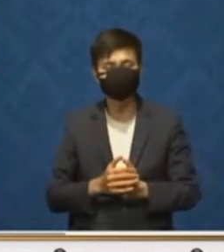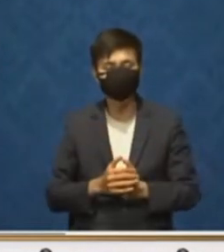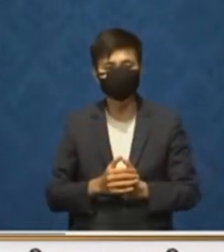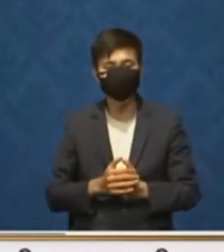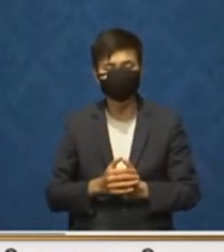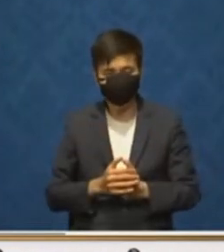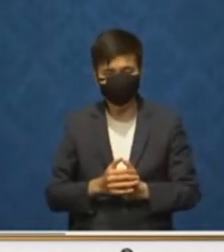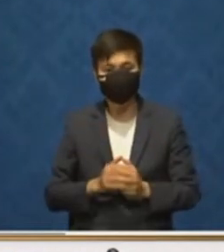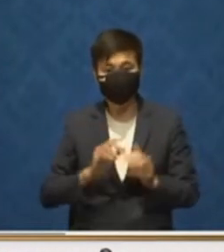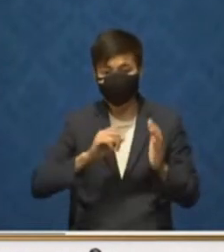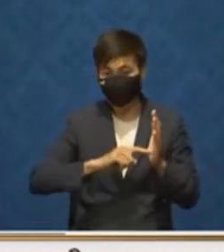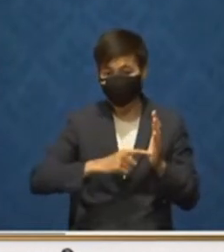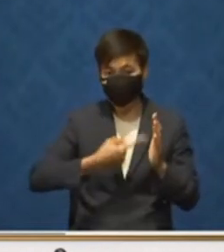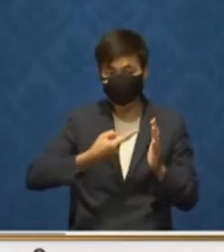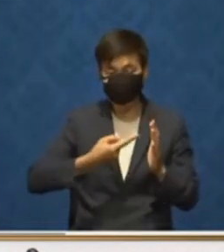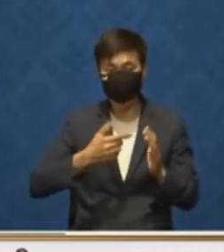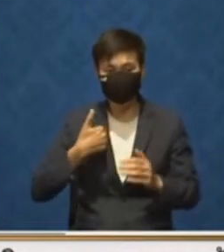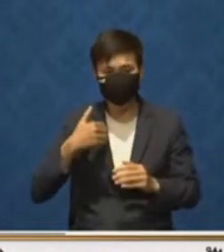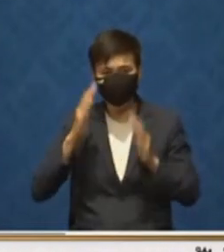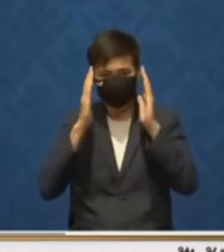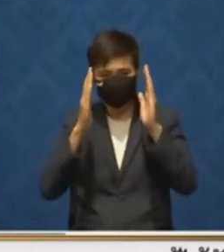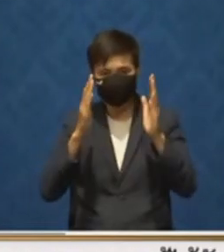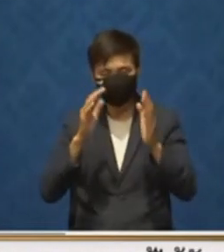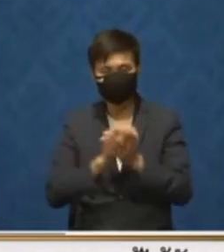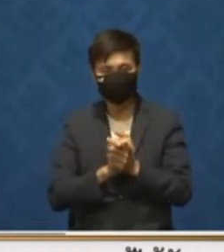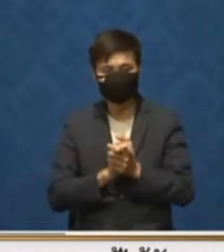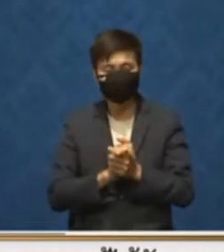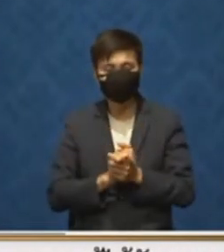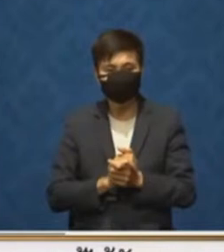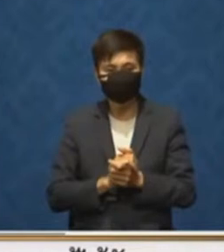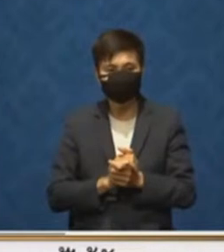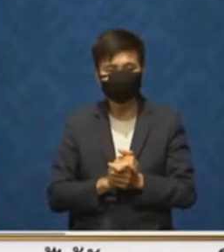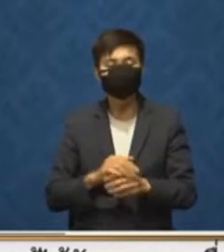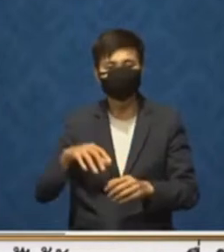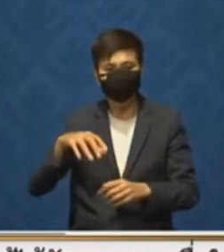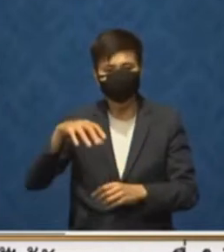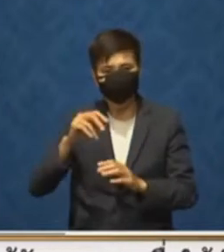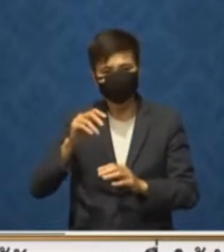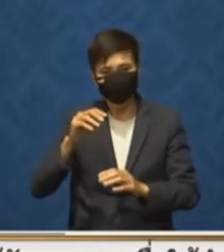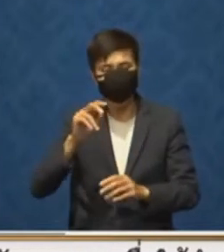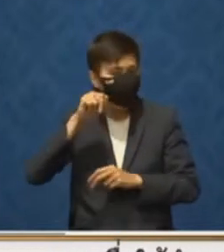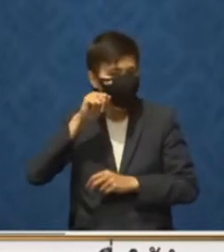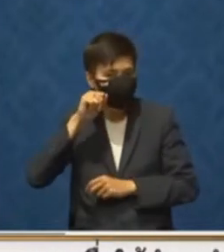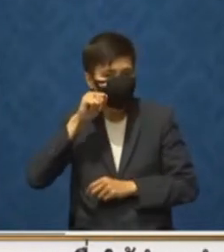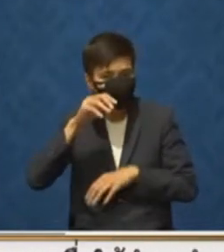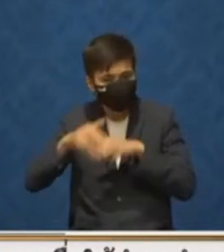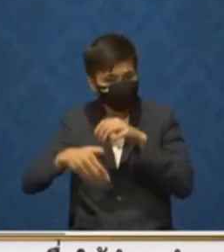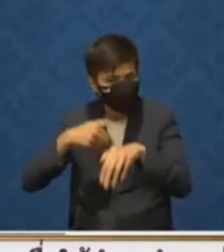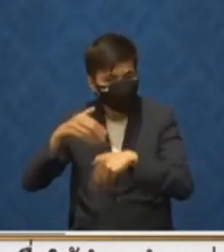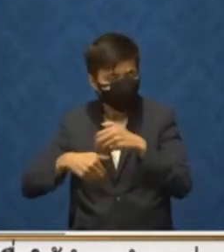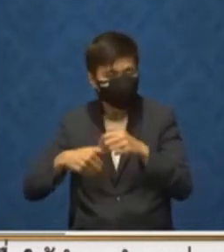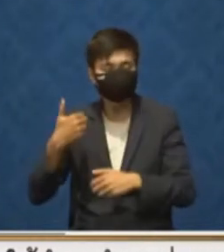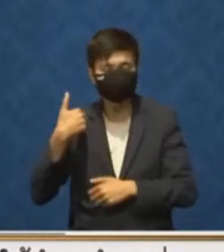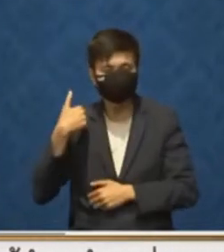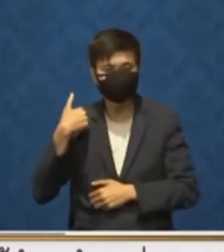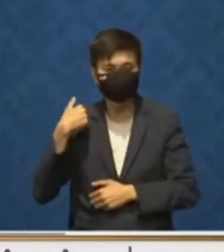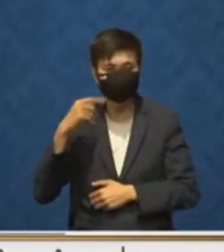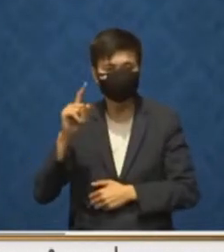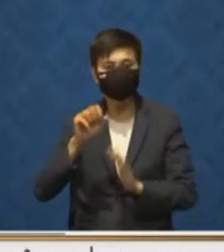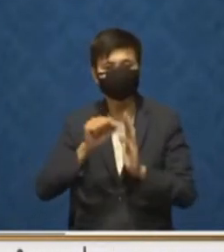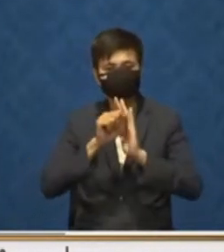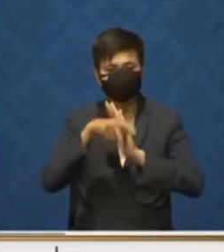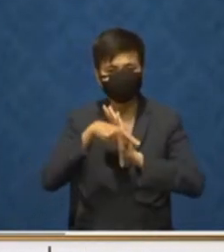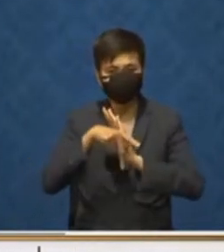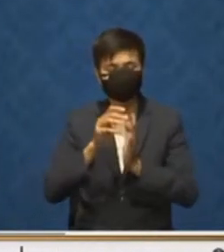แรกได้มีการตั้งใจไว้ว่าบาดาลเขต 2ที่ตั้งอยู่ที่จังหวัดสุพรรณบุรีนั้นดูแลอยู่พื้นที่หลายจังหวัดอย่างที่ท่านสมาชิกได้กล่าวไปนะครับ